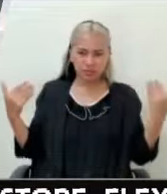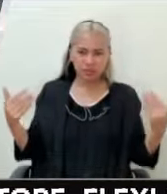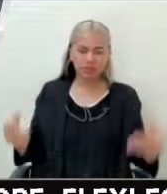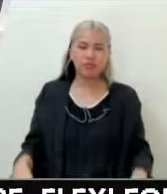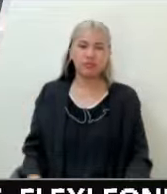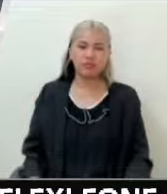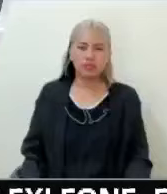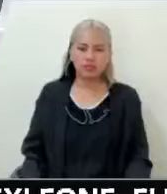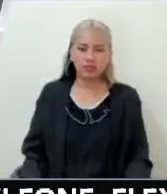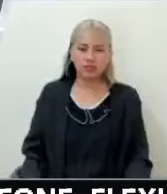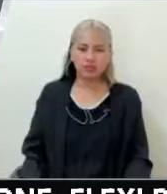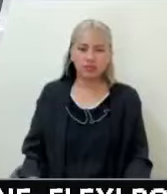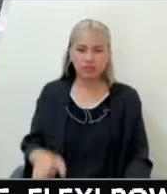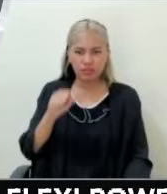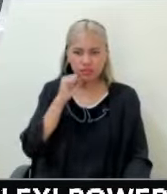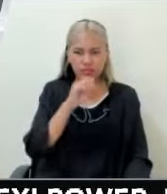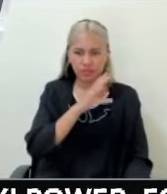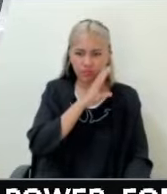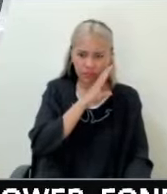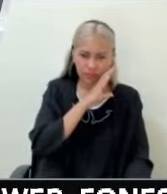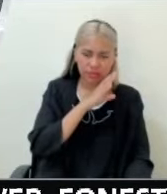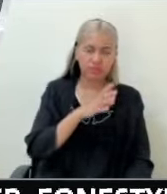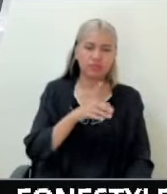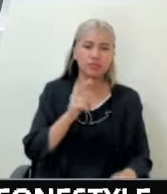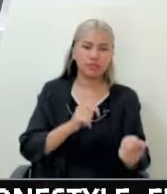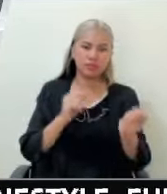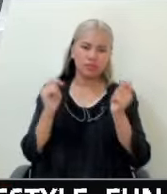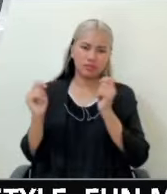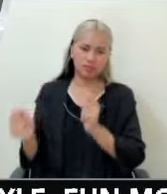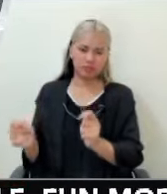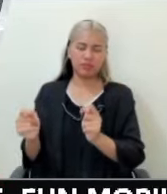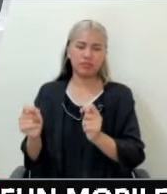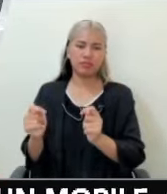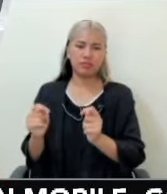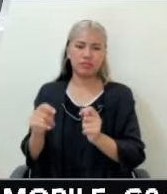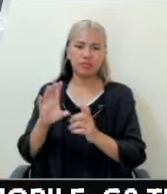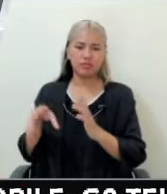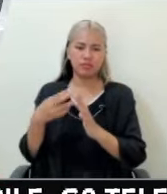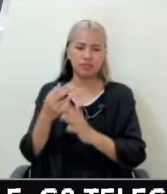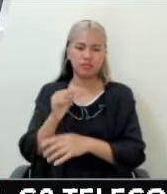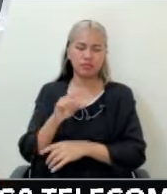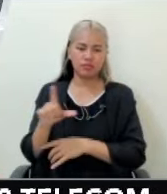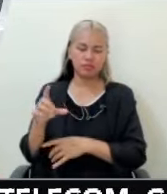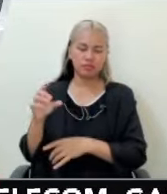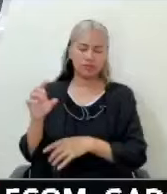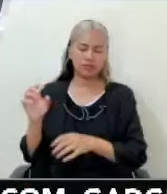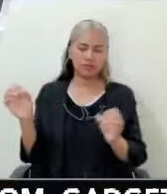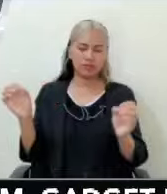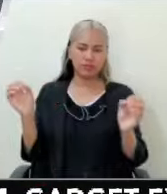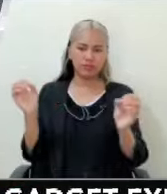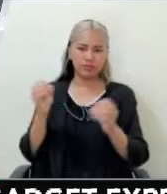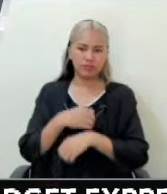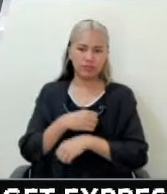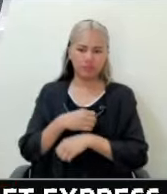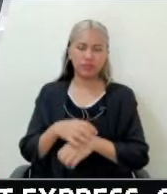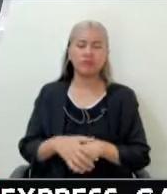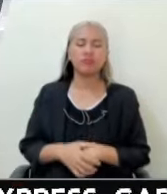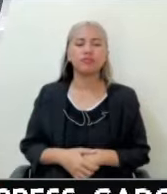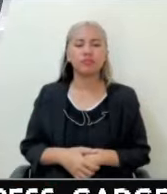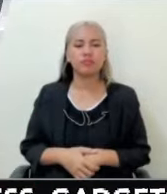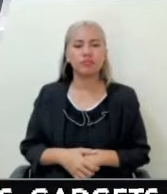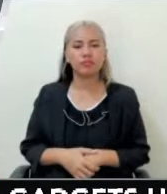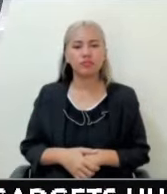p transfer po namin sa municipal health office oh May update na ho ba tayo halimbawa